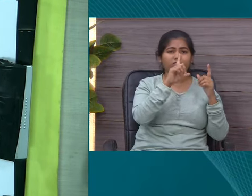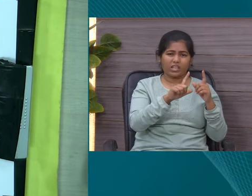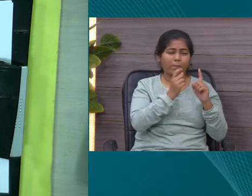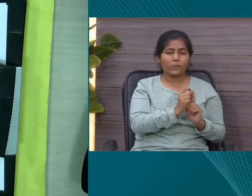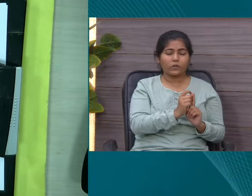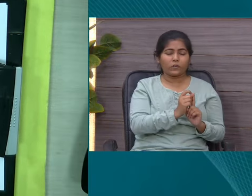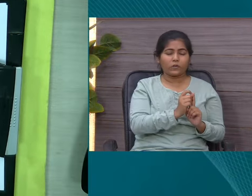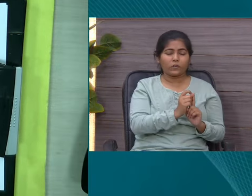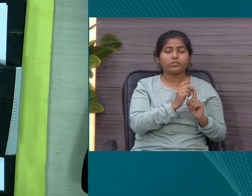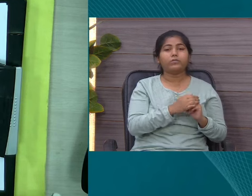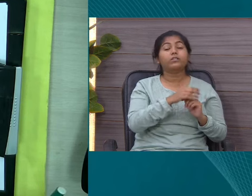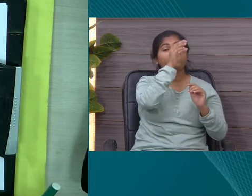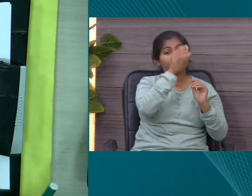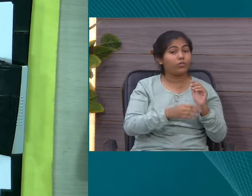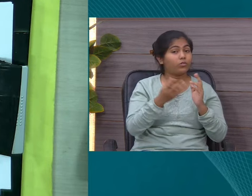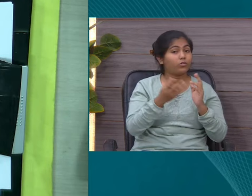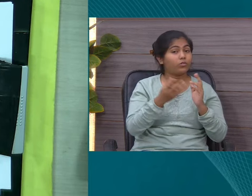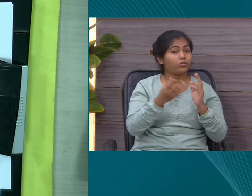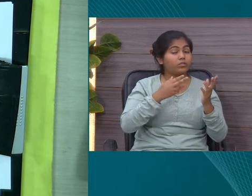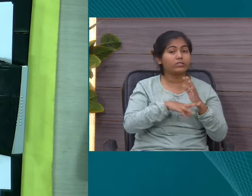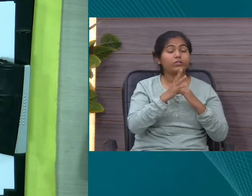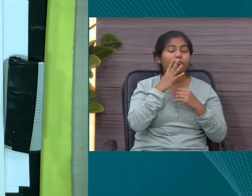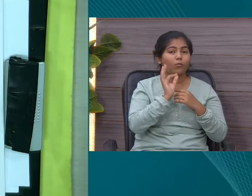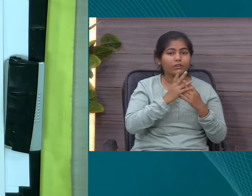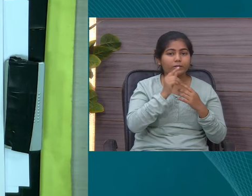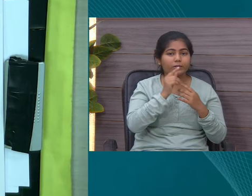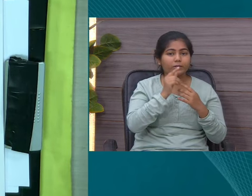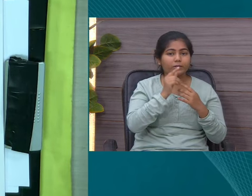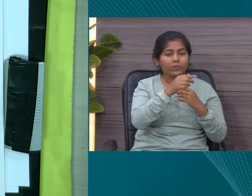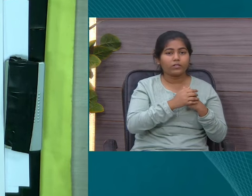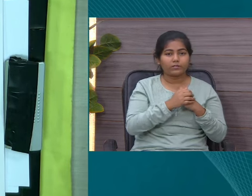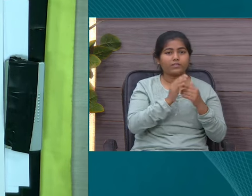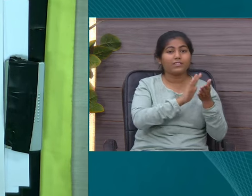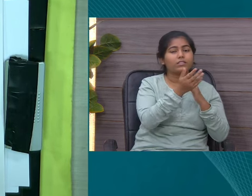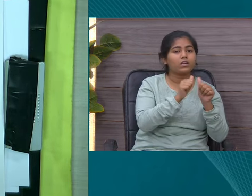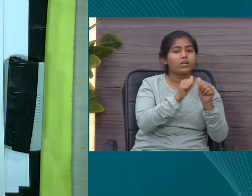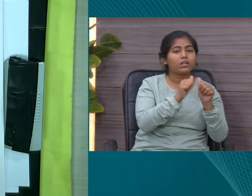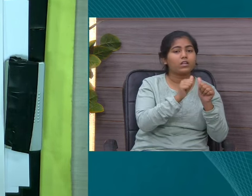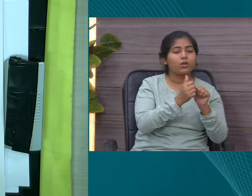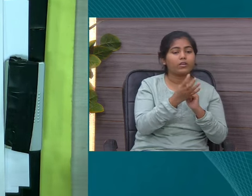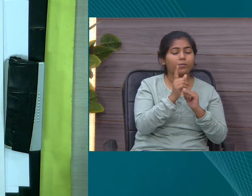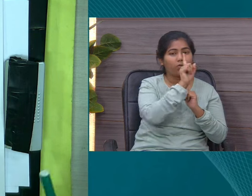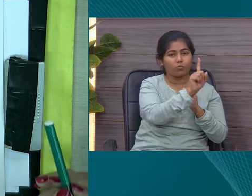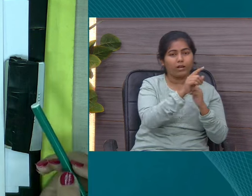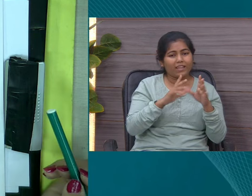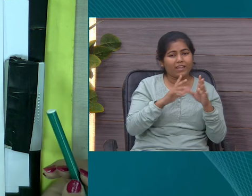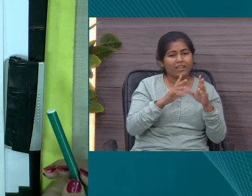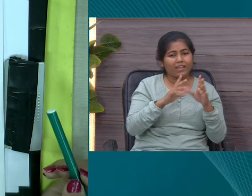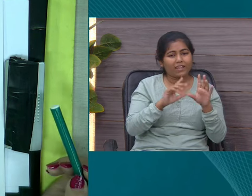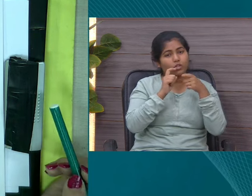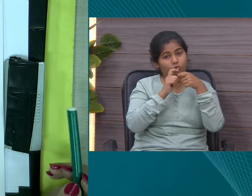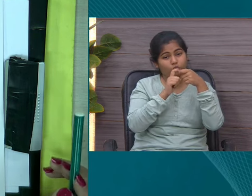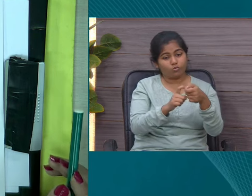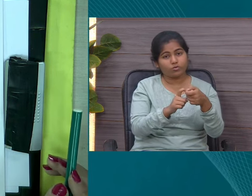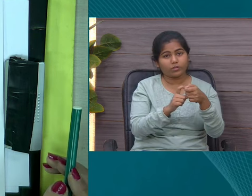पहला ही ग्रुप. तो ये बहुत इंपॉर्टेंट बात है, मैं इसलिए बताना चाह रही हूँ यहाँ पर. हाइड्रोजन एटॉमिक नंबर इज 1. जब भी बच्चों आपको कोई भी सवाल आता है, बिकॉज